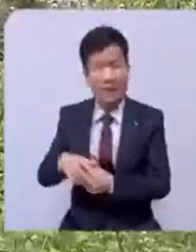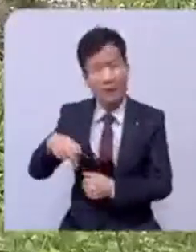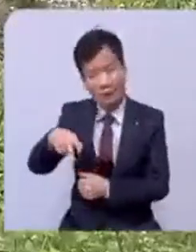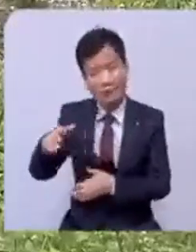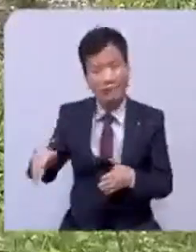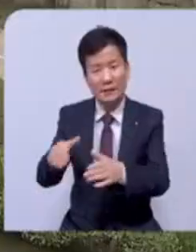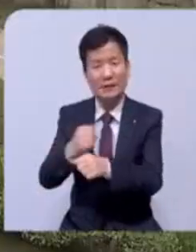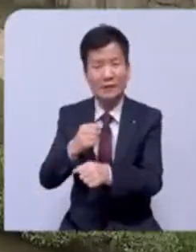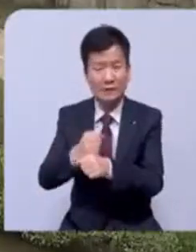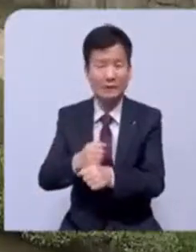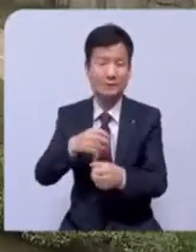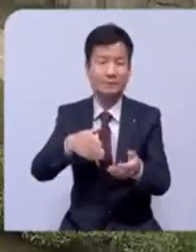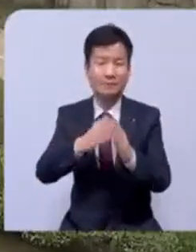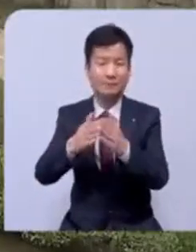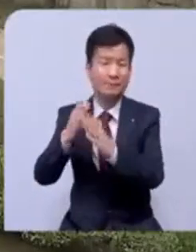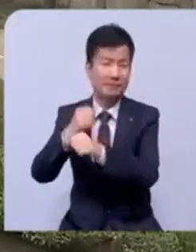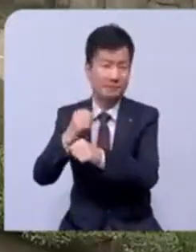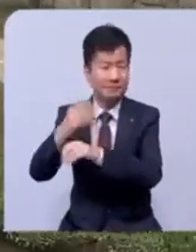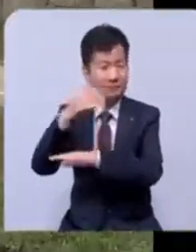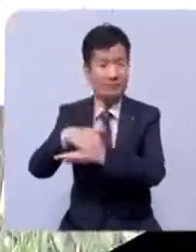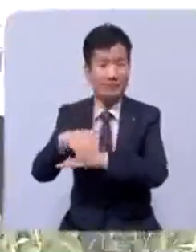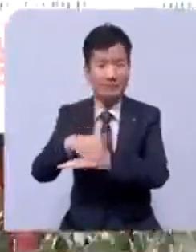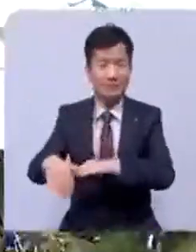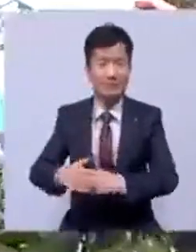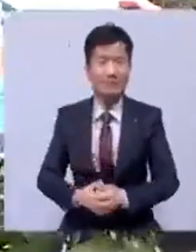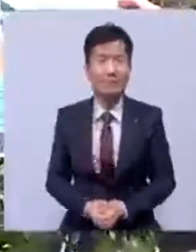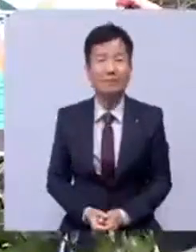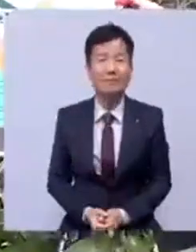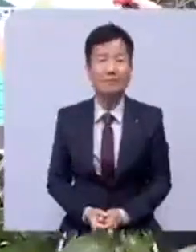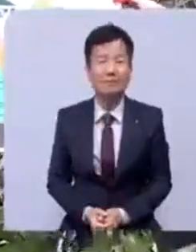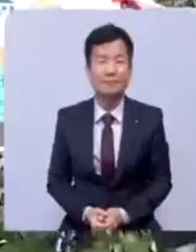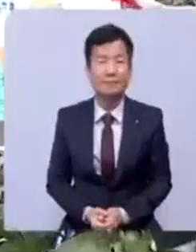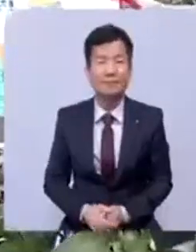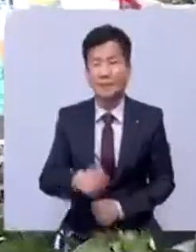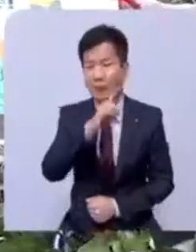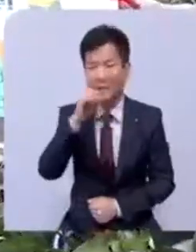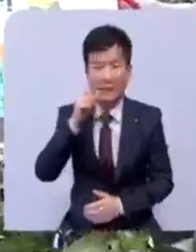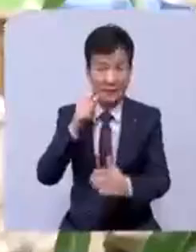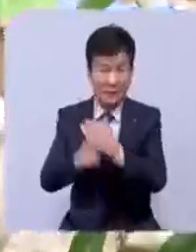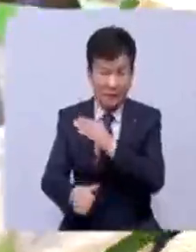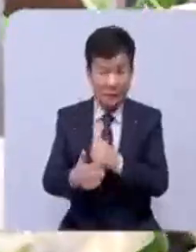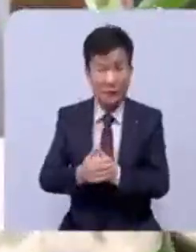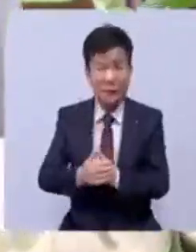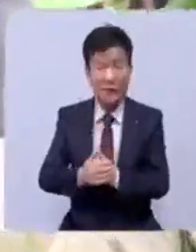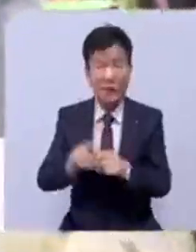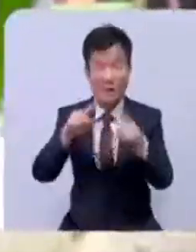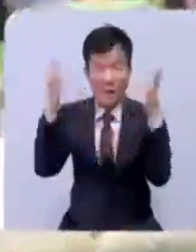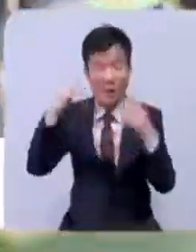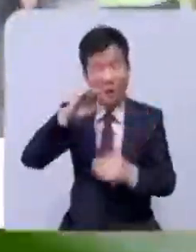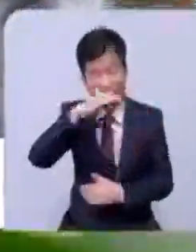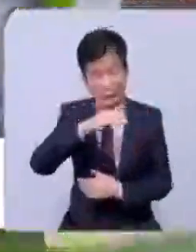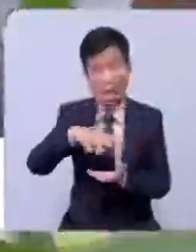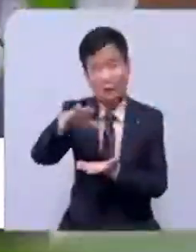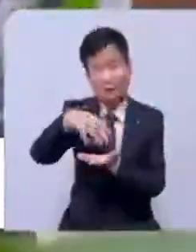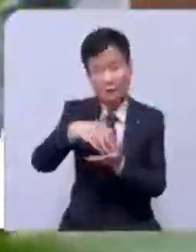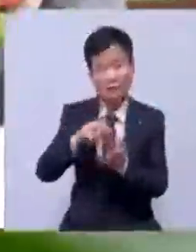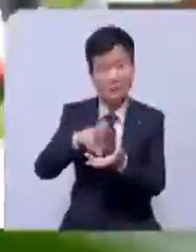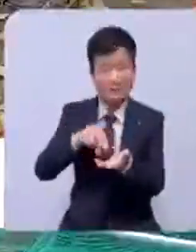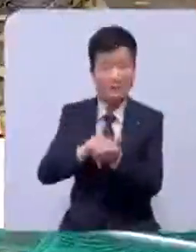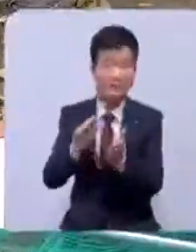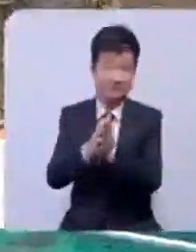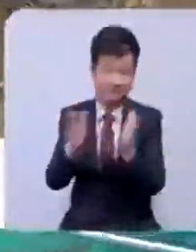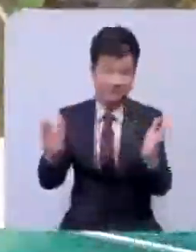걷는길 중심 상권 등을 조성할 계획입니다. 괴산군 대표 특산물인 대학 찰옥수수 출하가